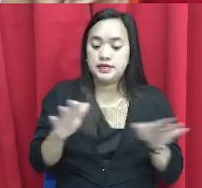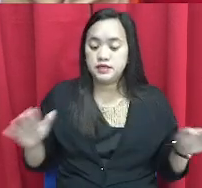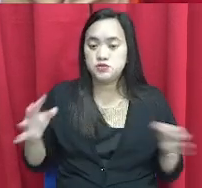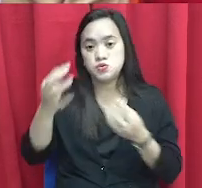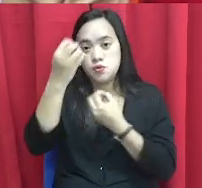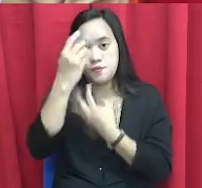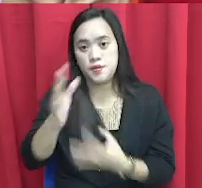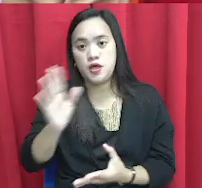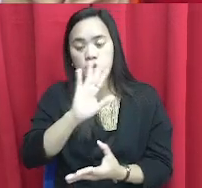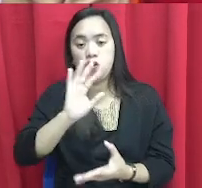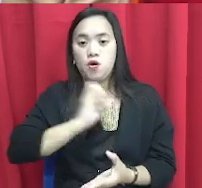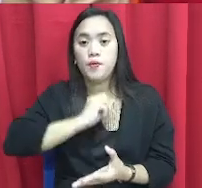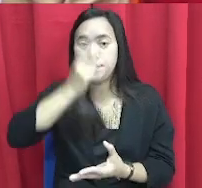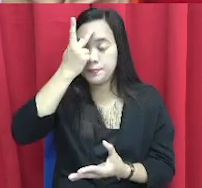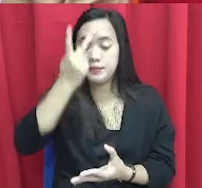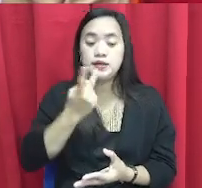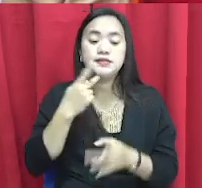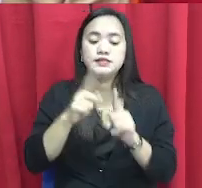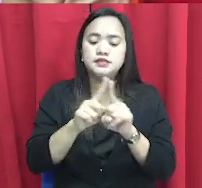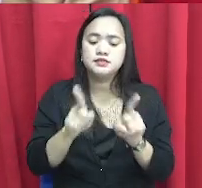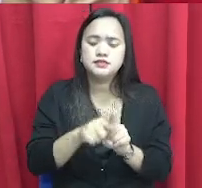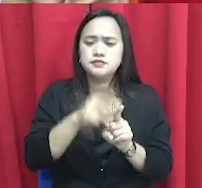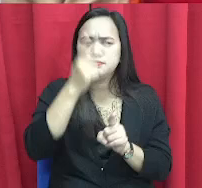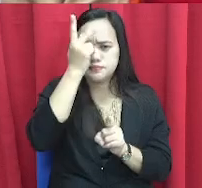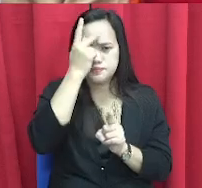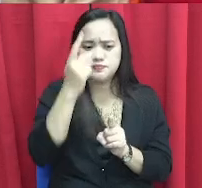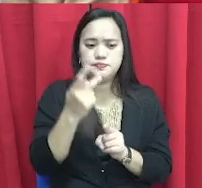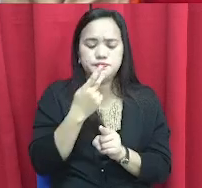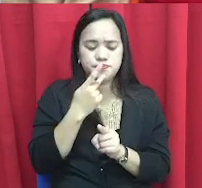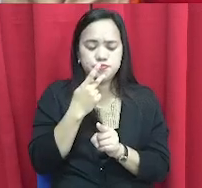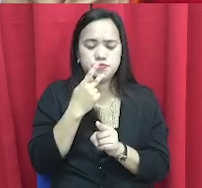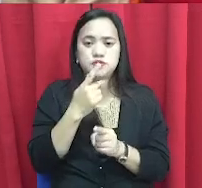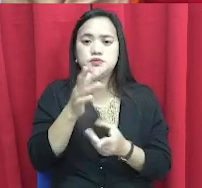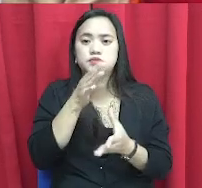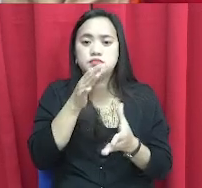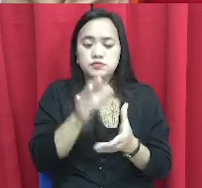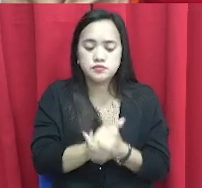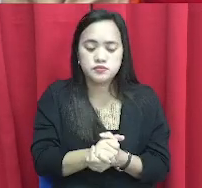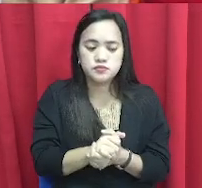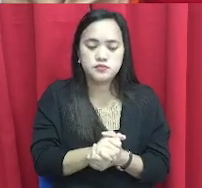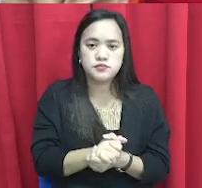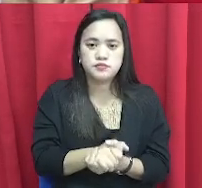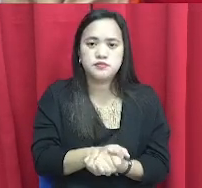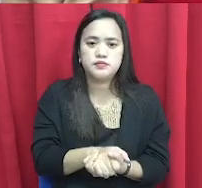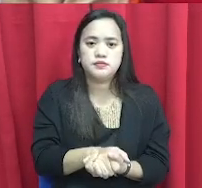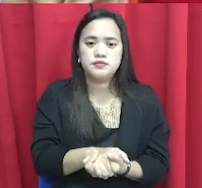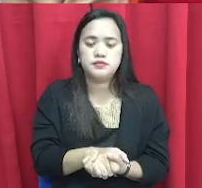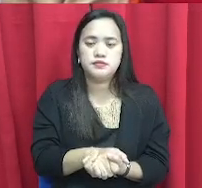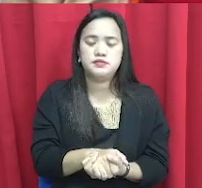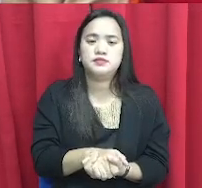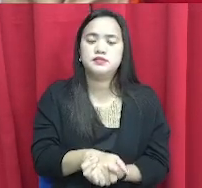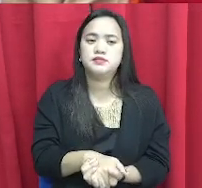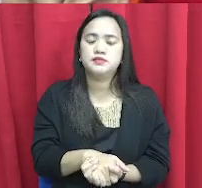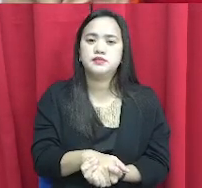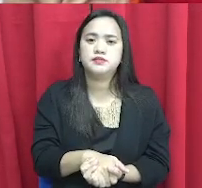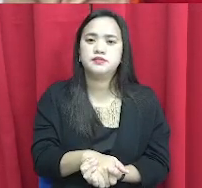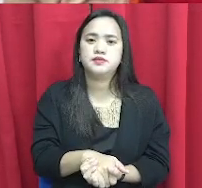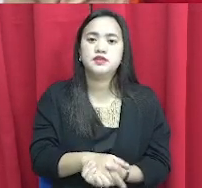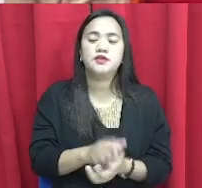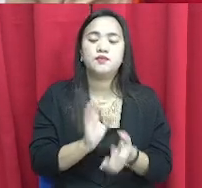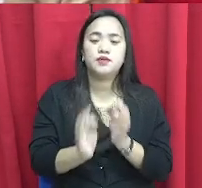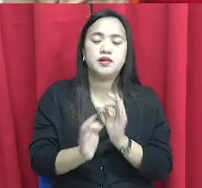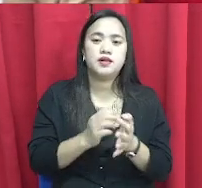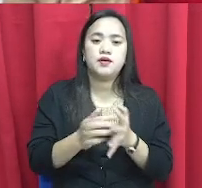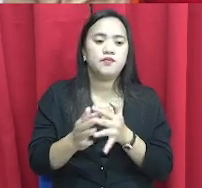bilang iyong magulang at aking asawang babae may wife may mahal kung ano Honey o ano